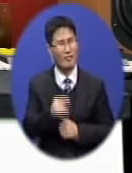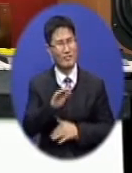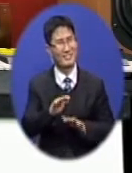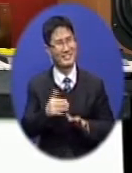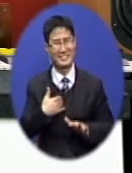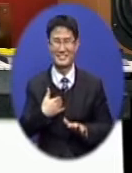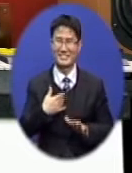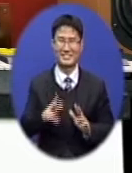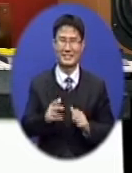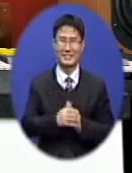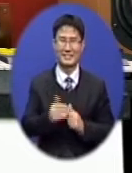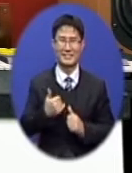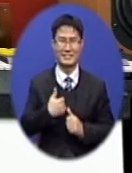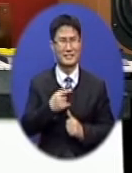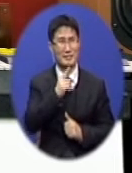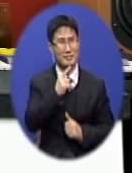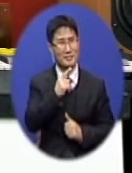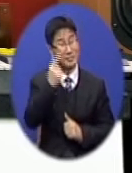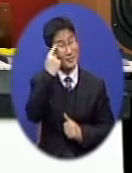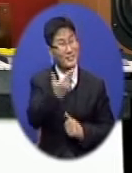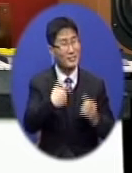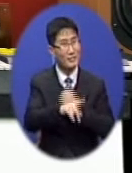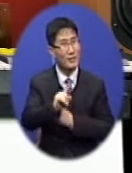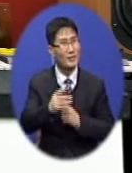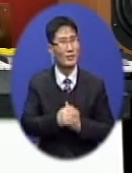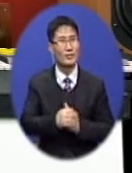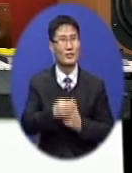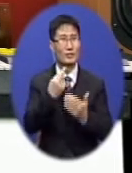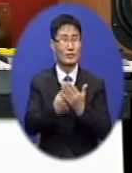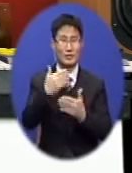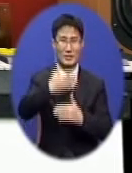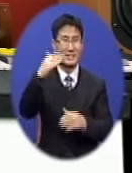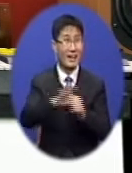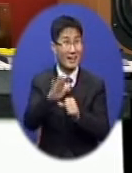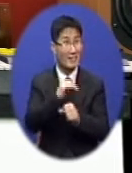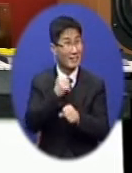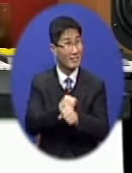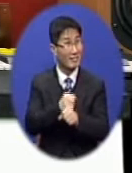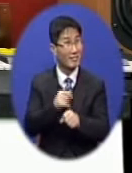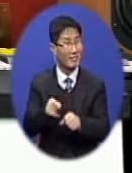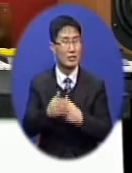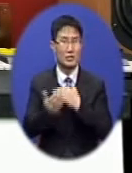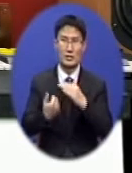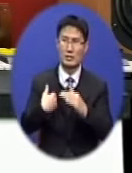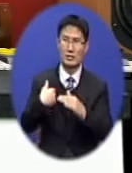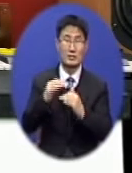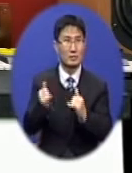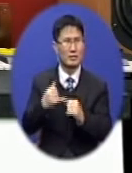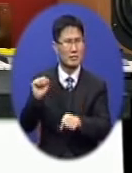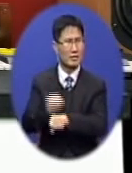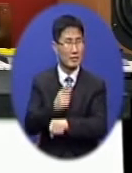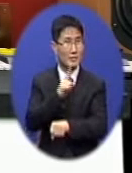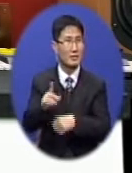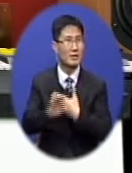이제 저는 바로 왜 이 말씀을 여쭤봤냐면 네. 유리벽 사랑을 해서 전에 부르신 분이 잘한다 그러잖아요.